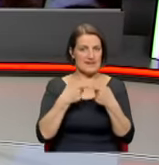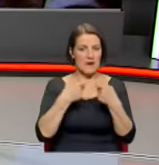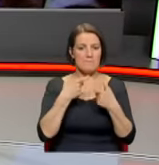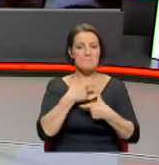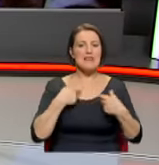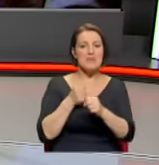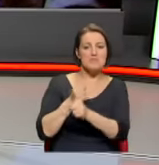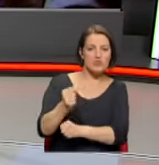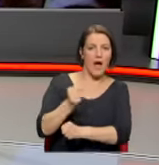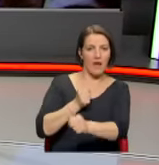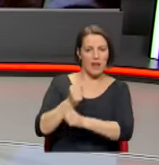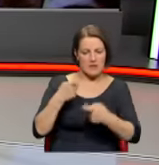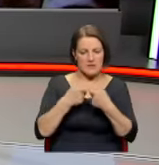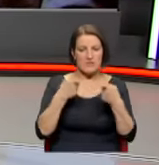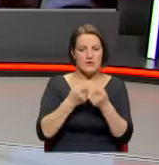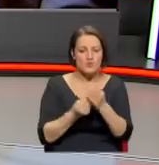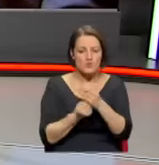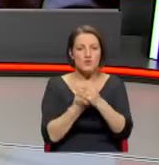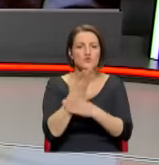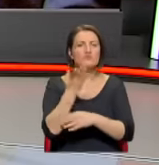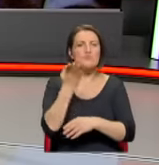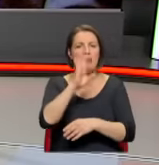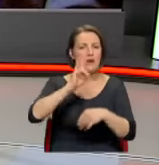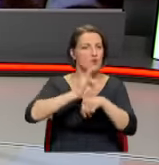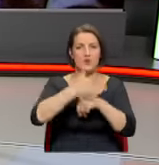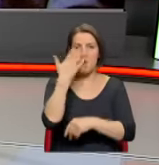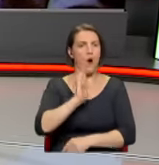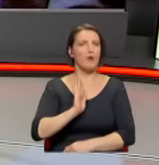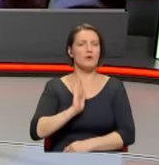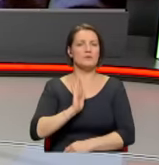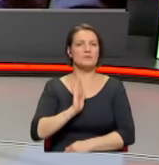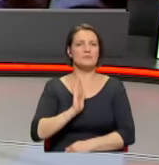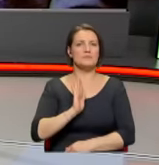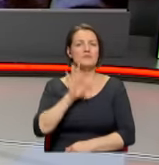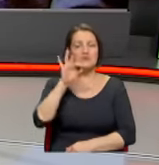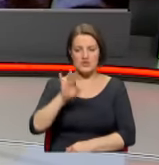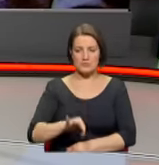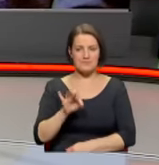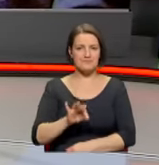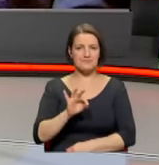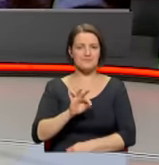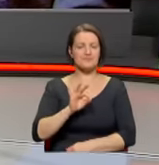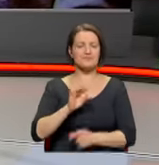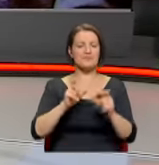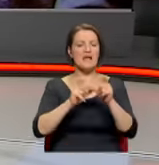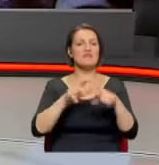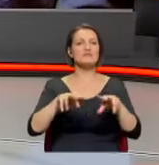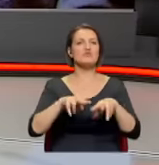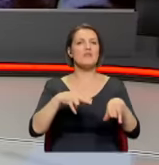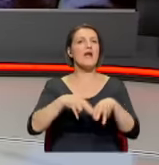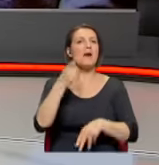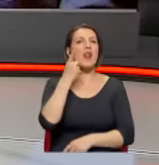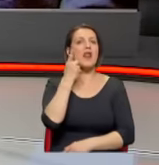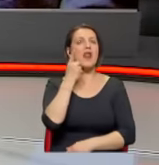milli mücadeleyle kurulmuş başka bir ülke yok. Böyle bir hikaye yok yani. Şimdi Gazi Mustafa Kemal Atatürk